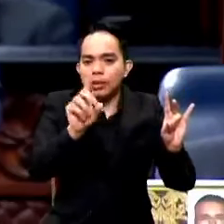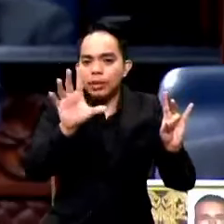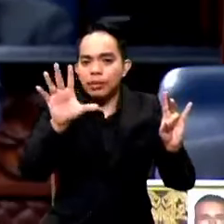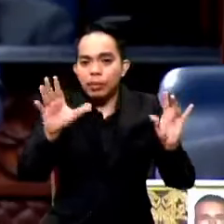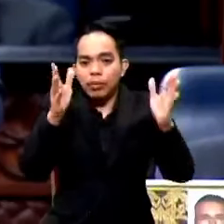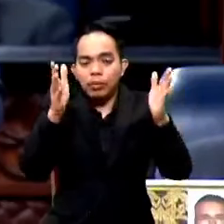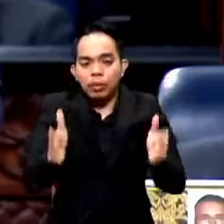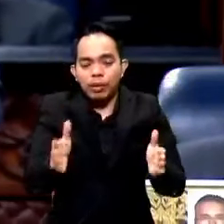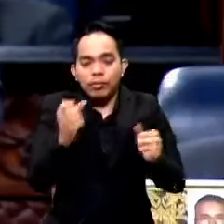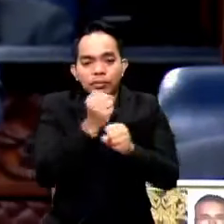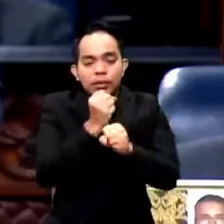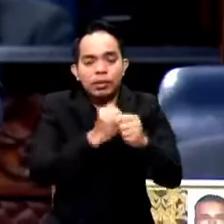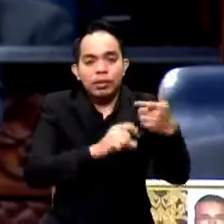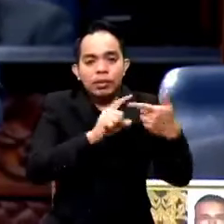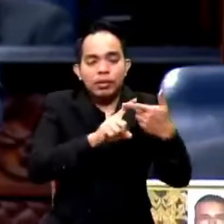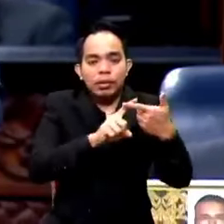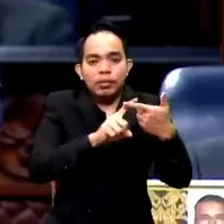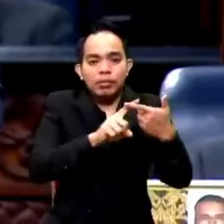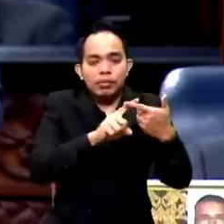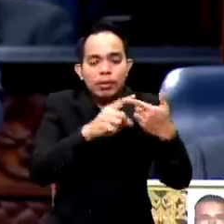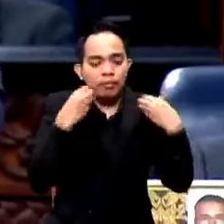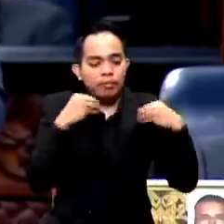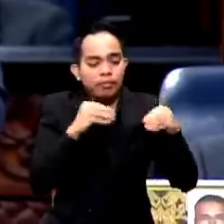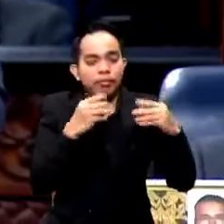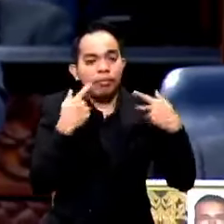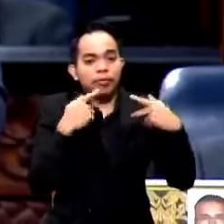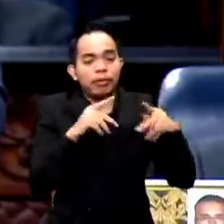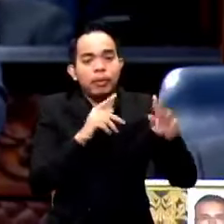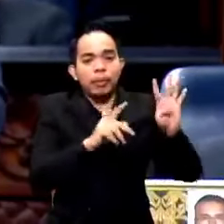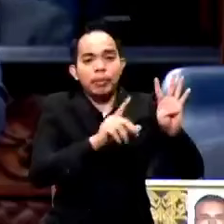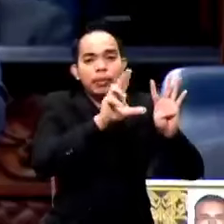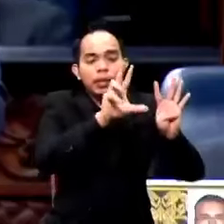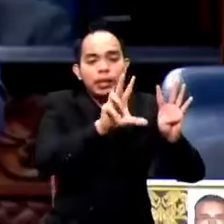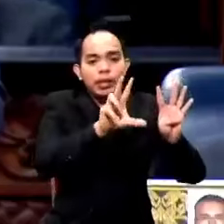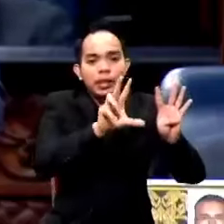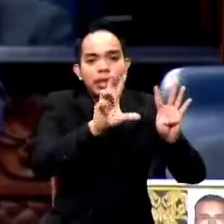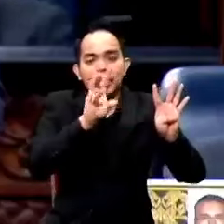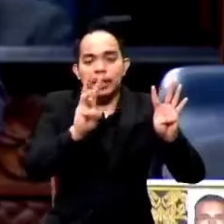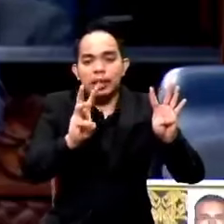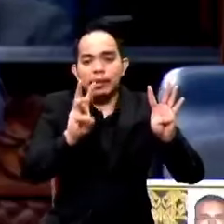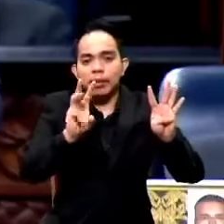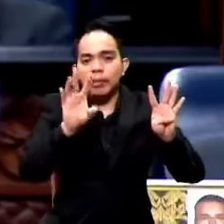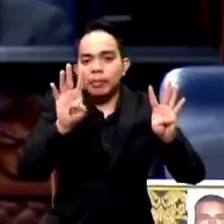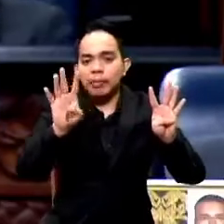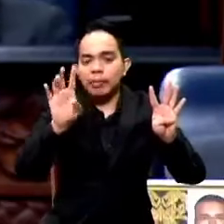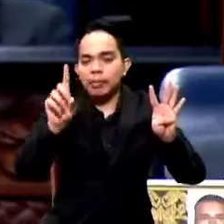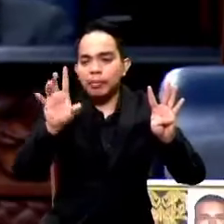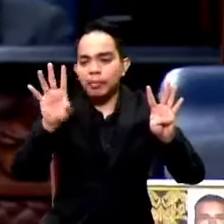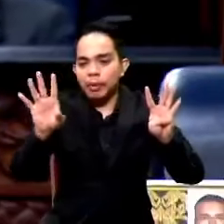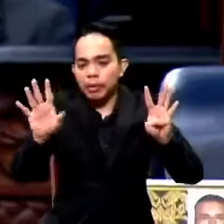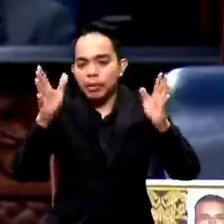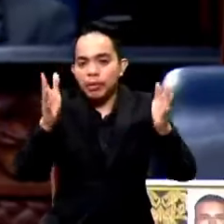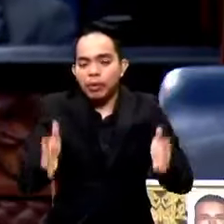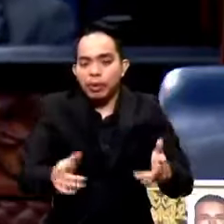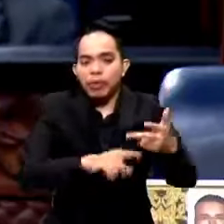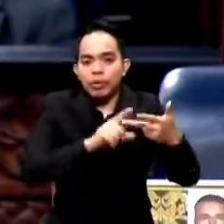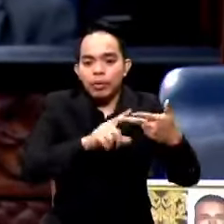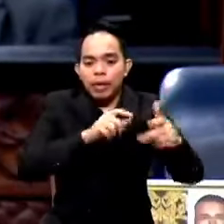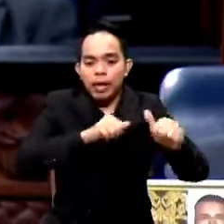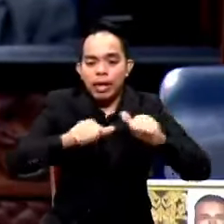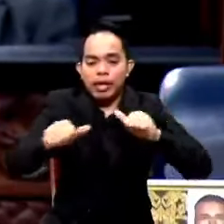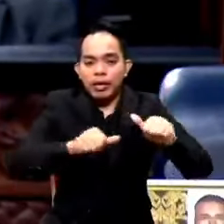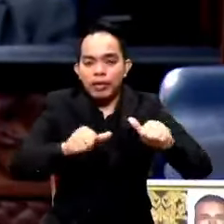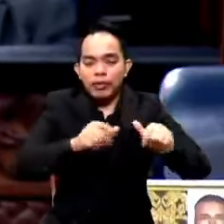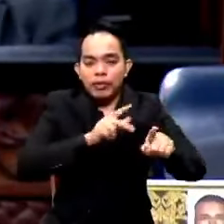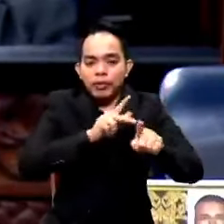orang sektor perdagangan borong dan runcit seramai 43614 orang sektor aktiviti